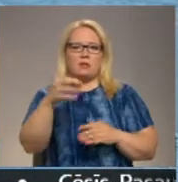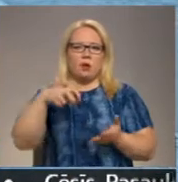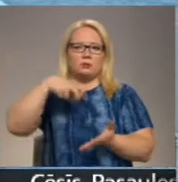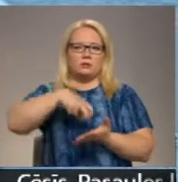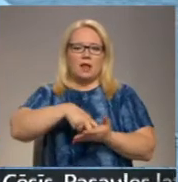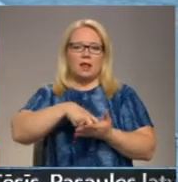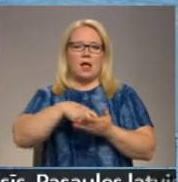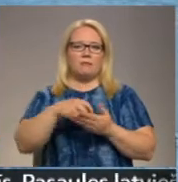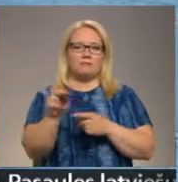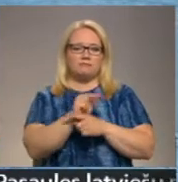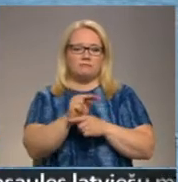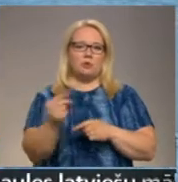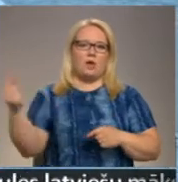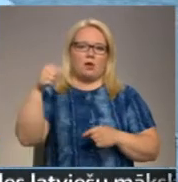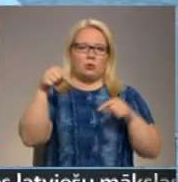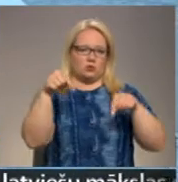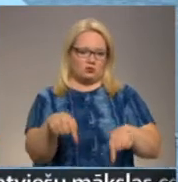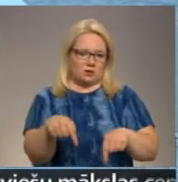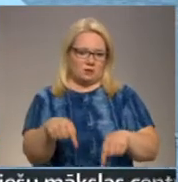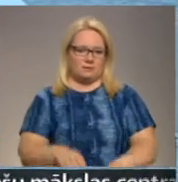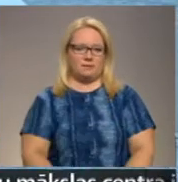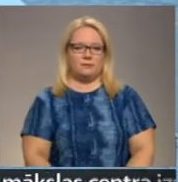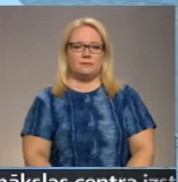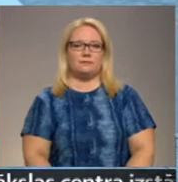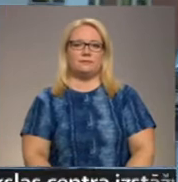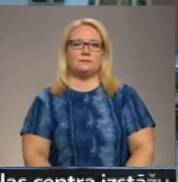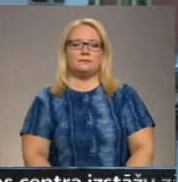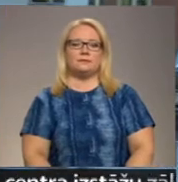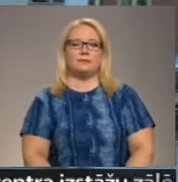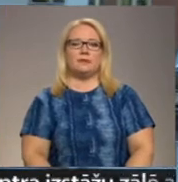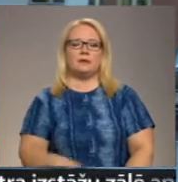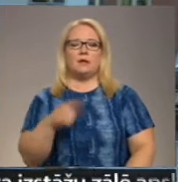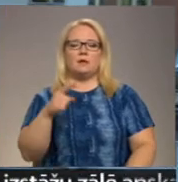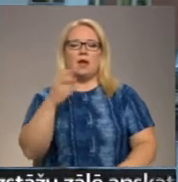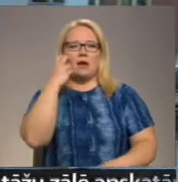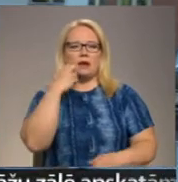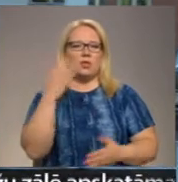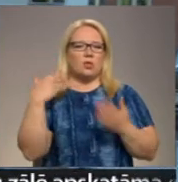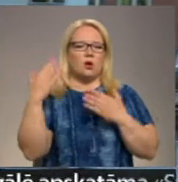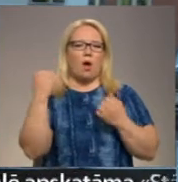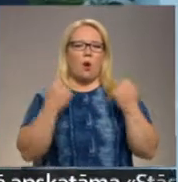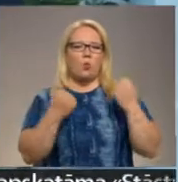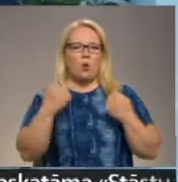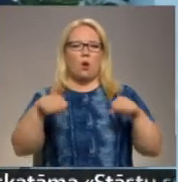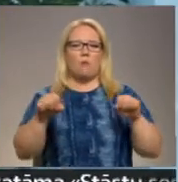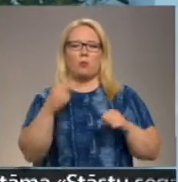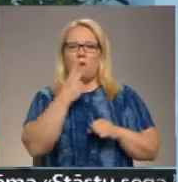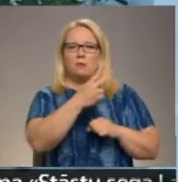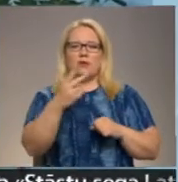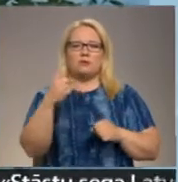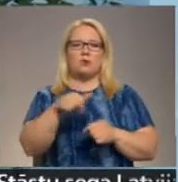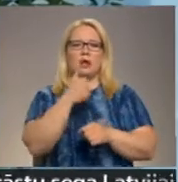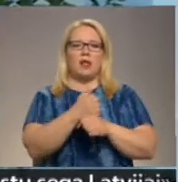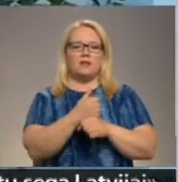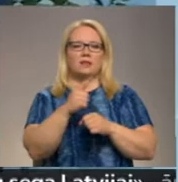viņu uztaisīju un atbraucu šeini. Tā ir kaifs. Retro auto un moto apskata ir arī viens no centrālajiem